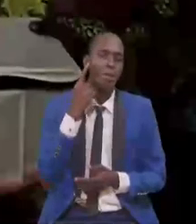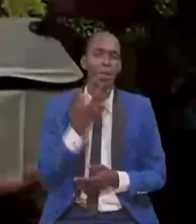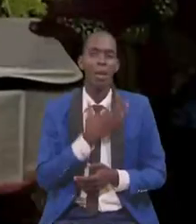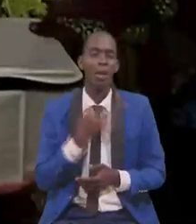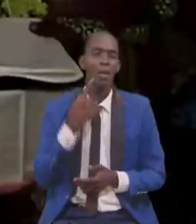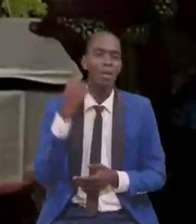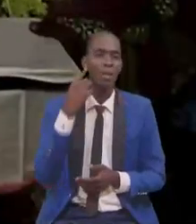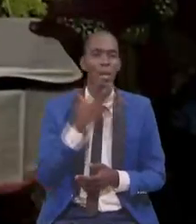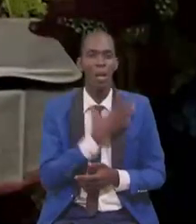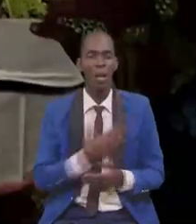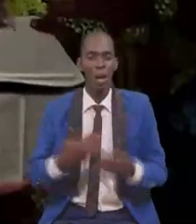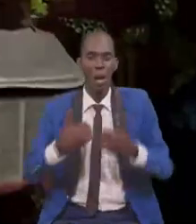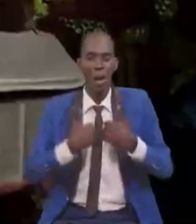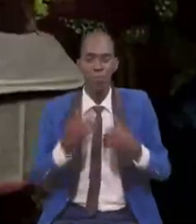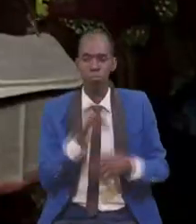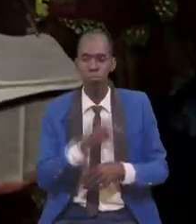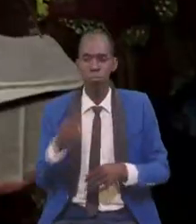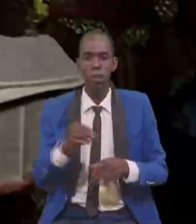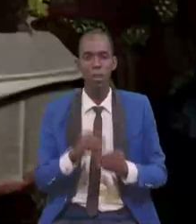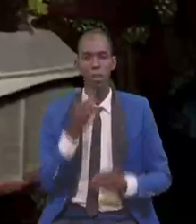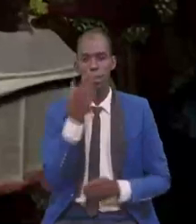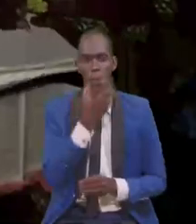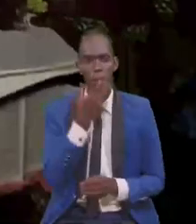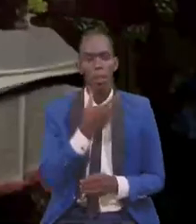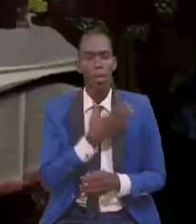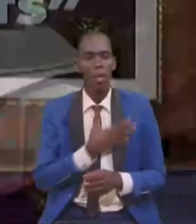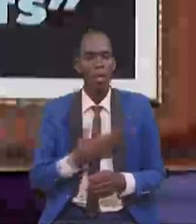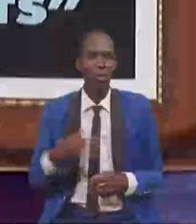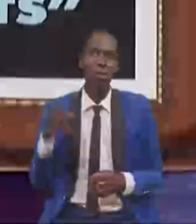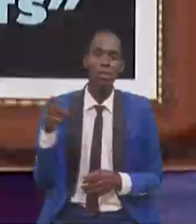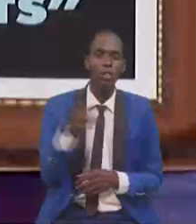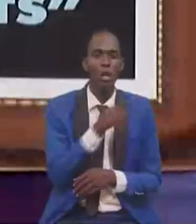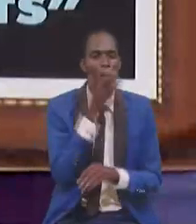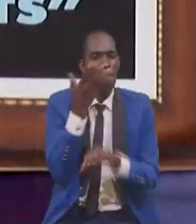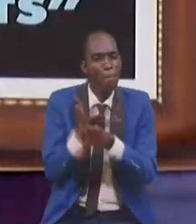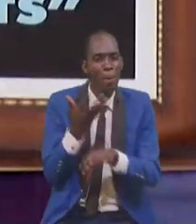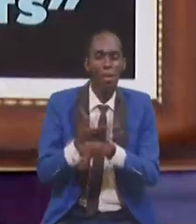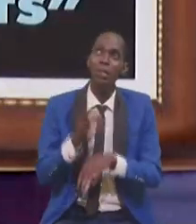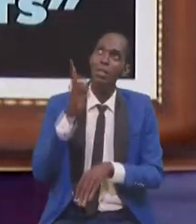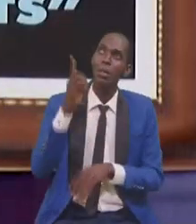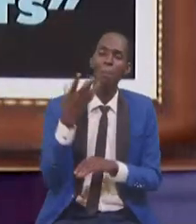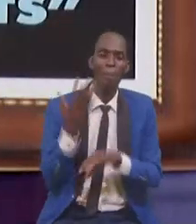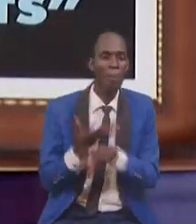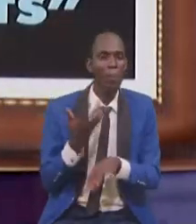un sourd qui avait de la difficulté à parler, et on le pria,